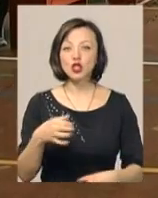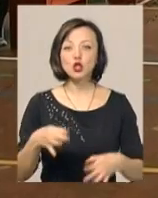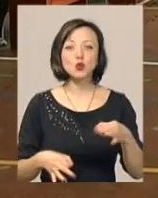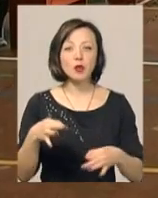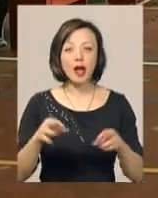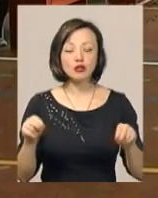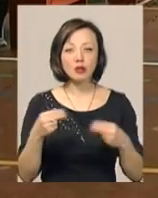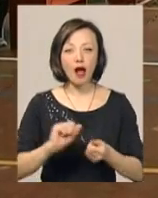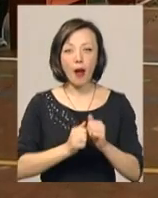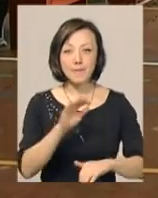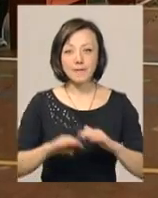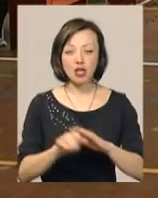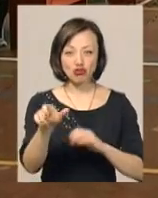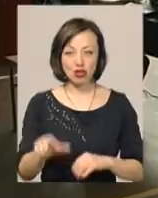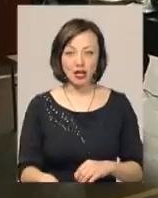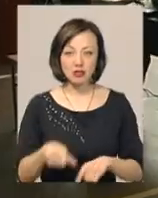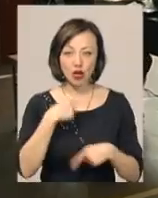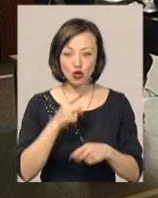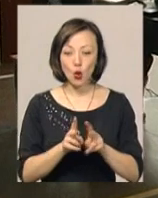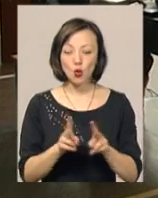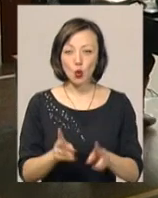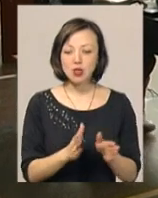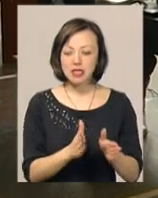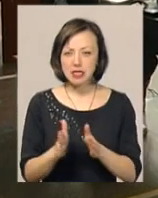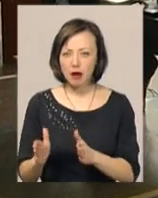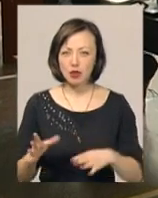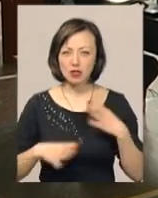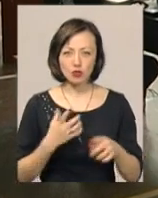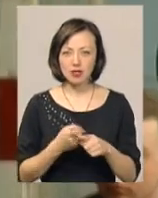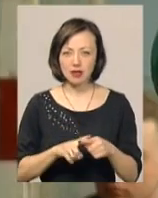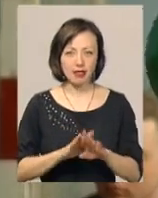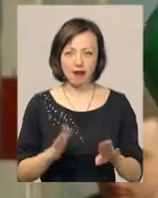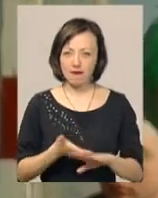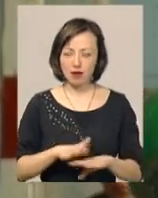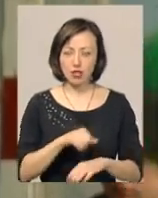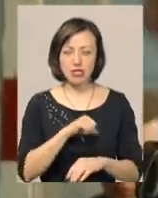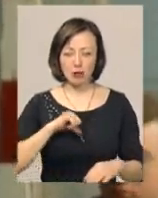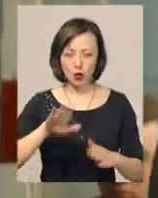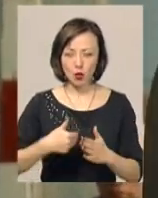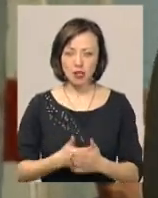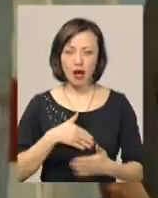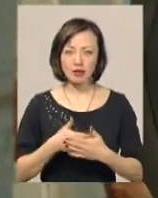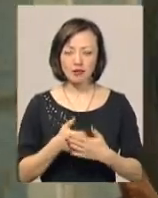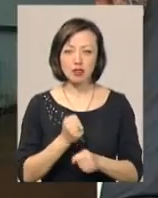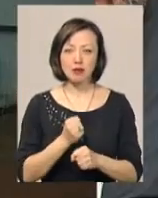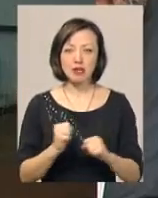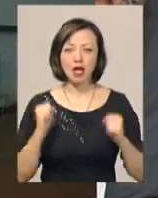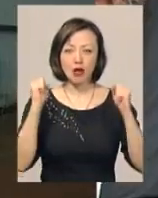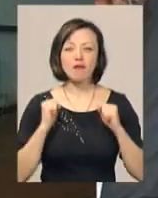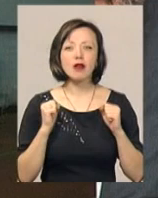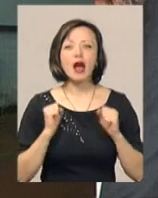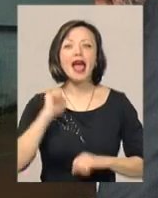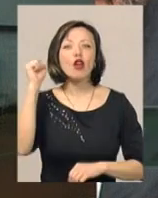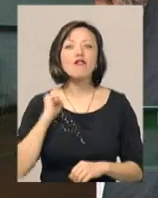відомчого чемпіонату, кам'янчанин Ігор Абрамович, каже, хто системно тренується – це не важко. Сам він досі активно займається гирьовим спортом.